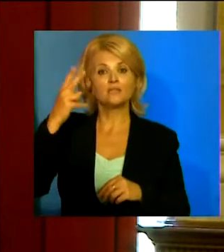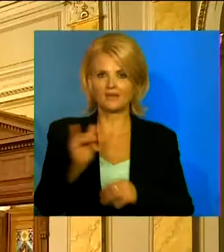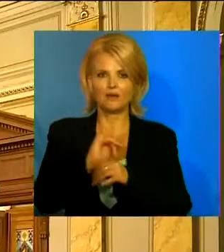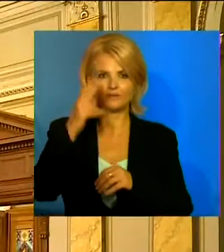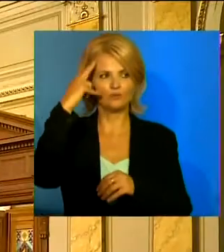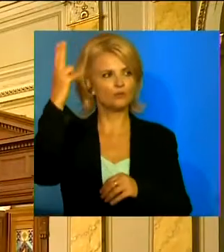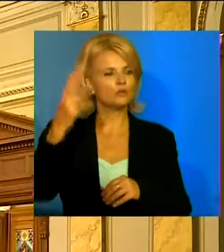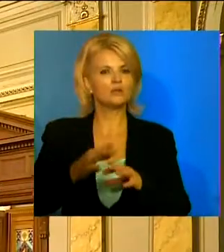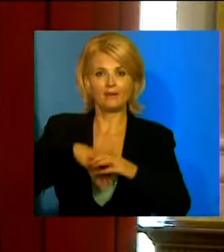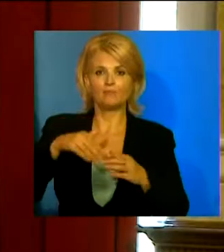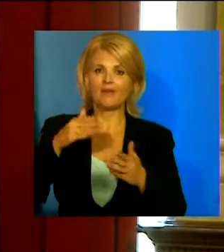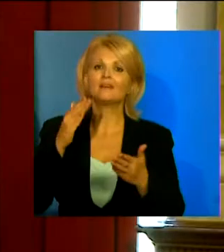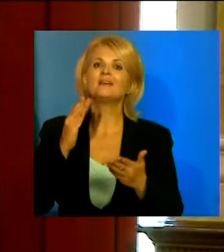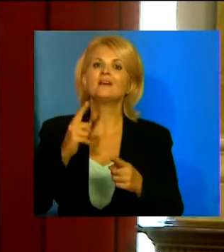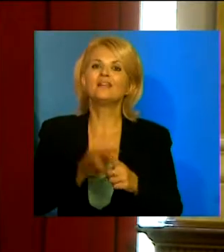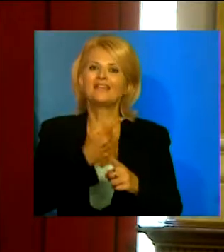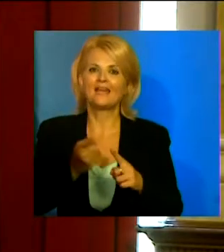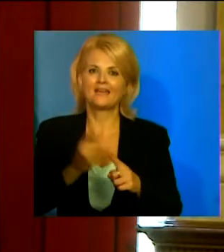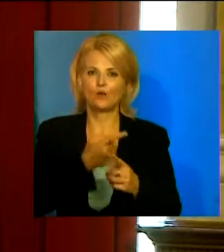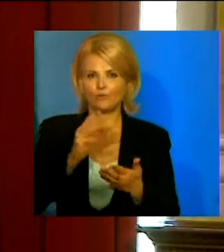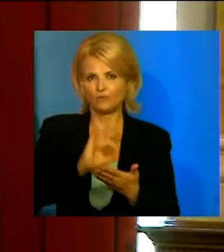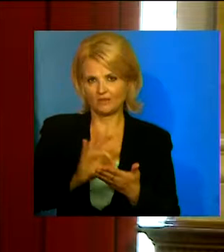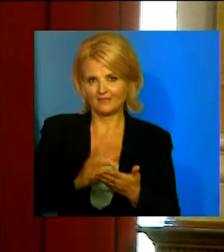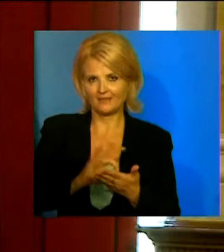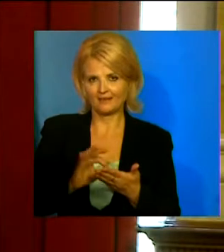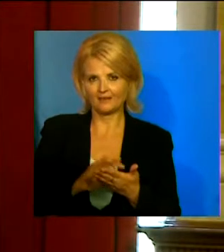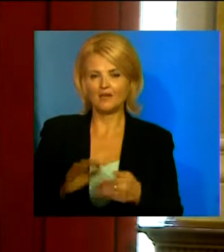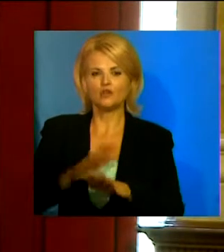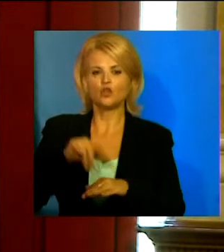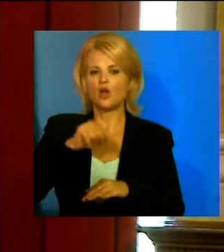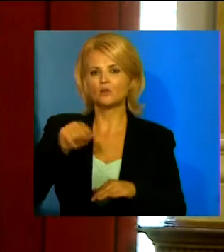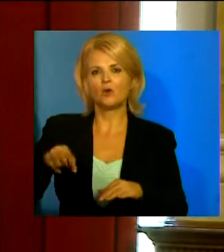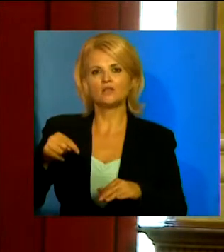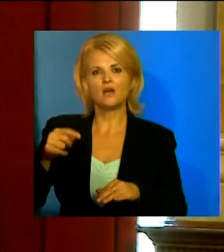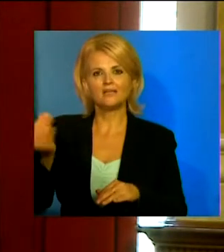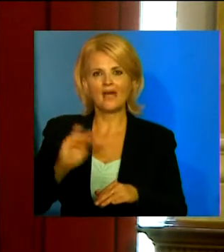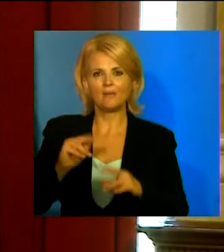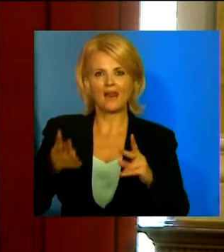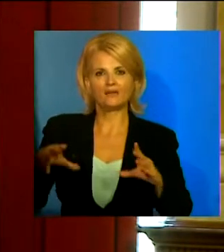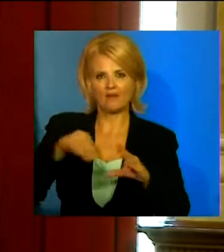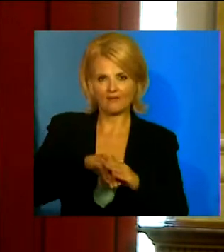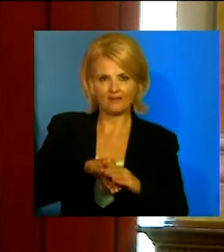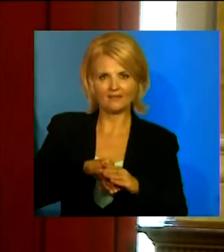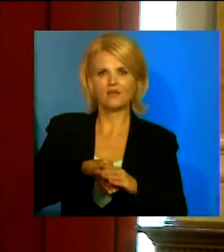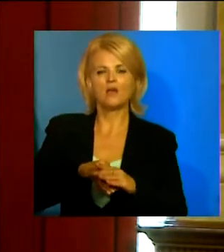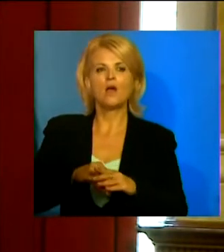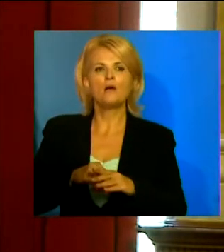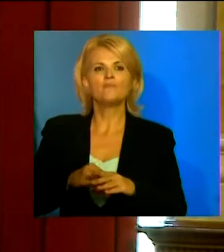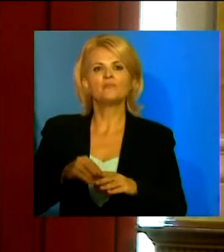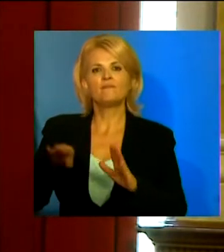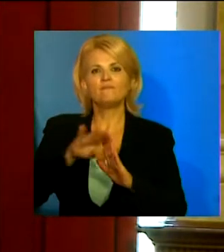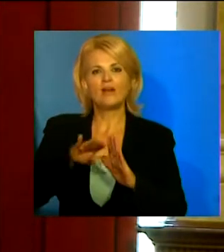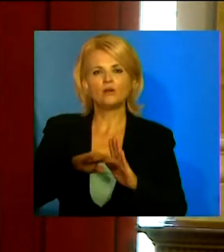küzdő gyermekek esetében. Egy adott intézmény csak azokat a gyermekeket veheti fel, amelyeknek a feladatellátására